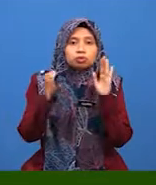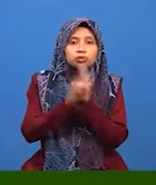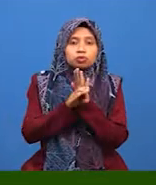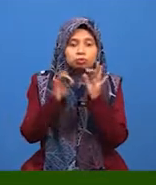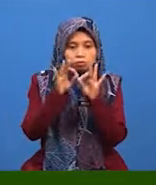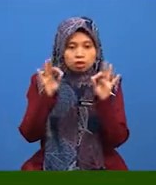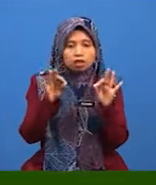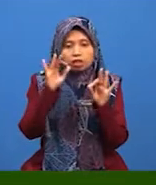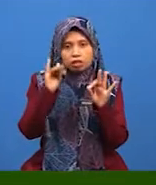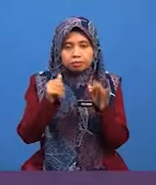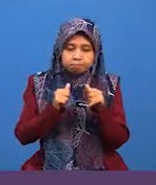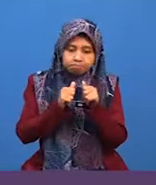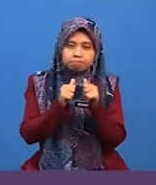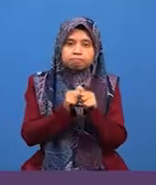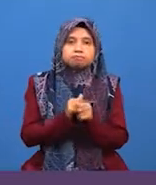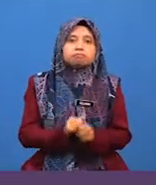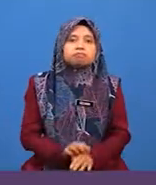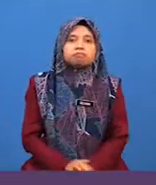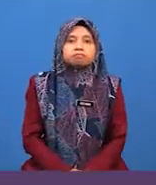contoh-contoh ayat yang berikut.